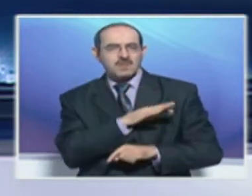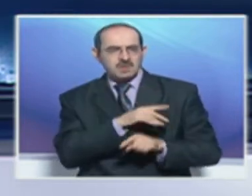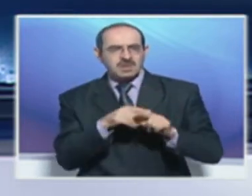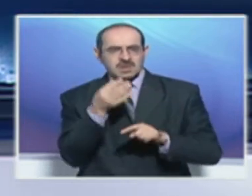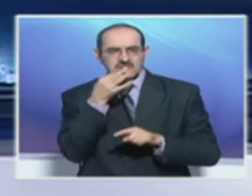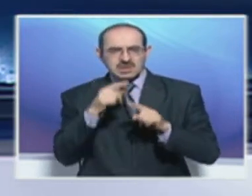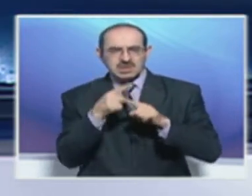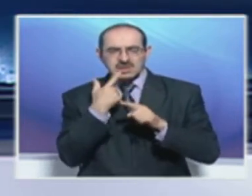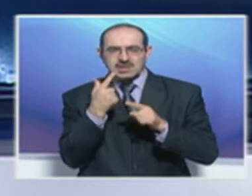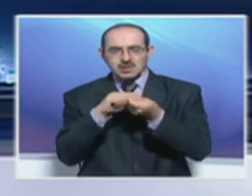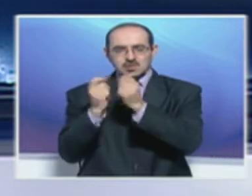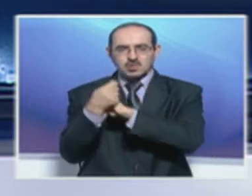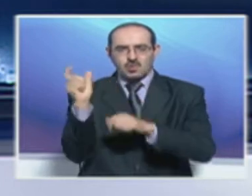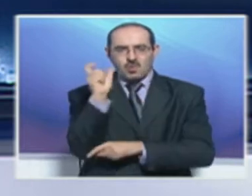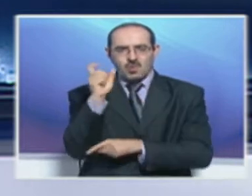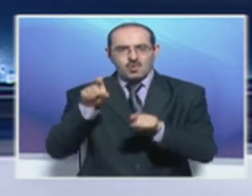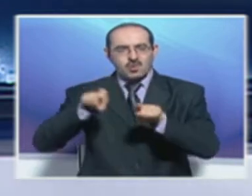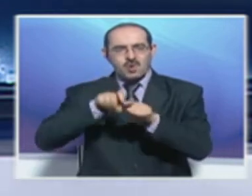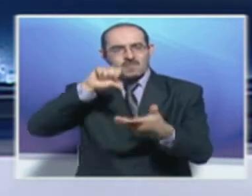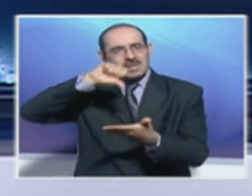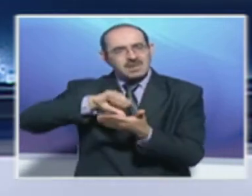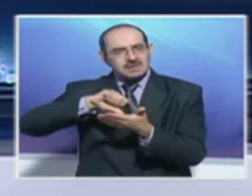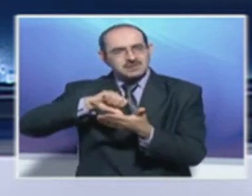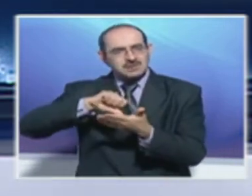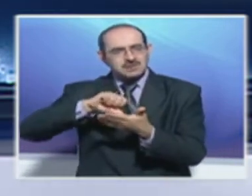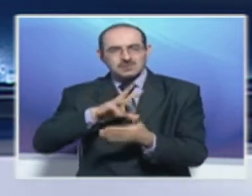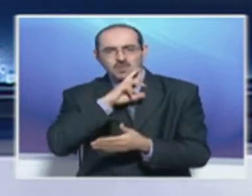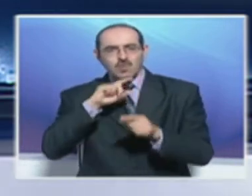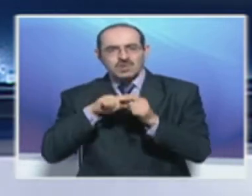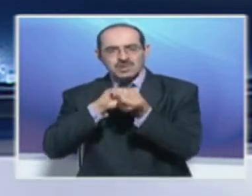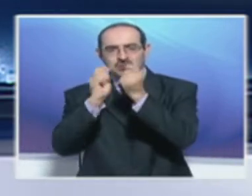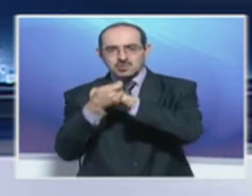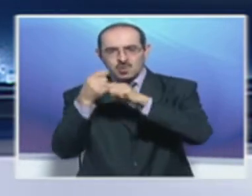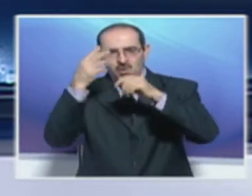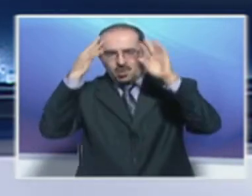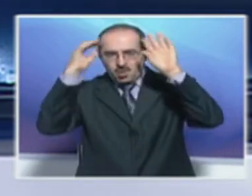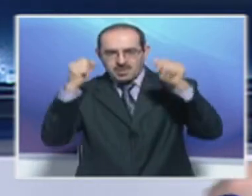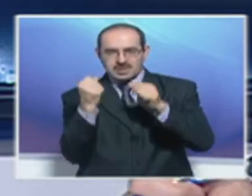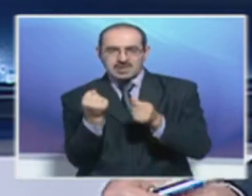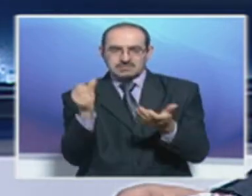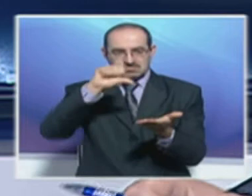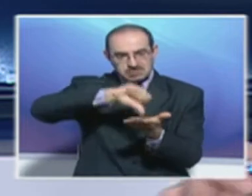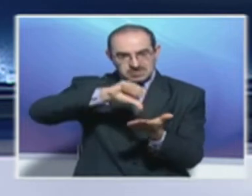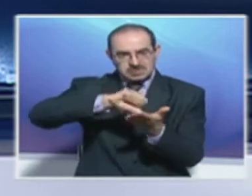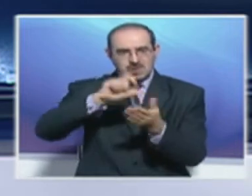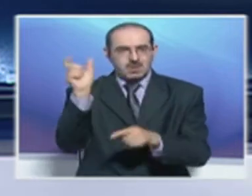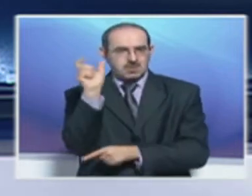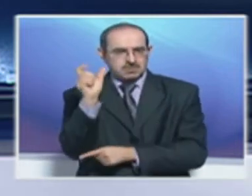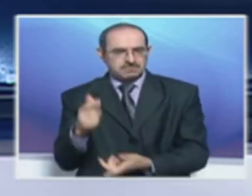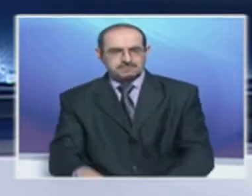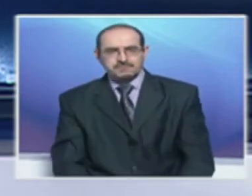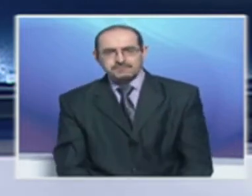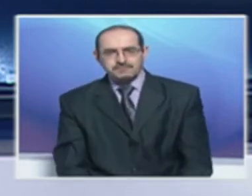ترامب اعتبار القدس عاصمة تاريخية لإسرائيل ونقل سفارة بلاده إليها.